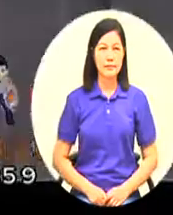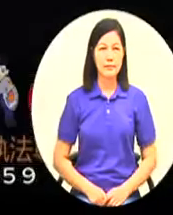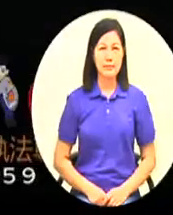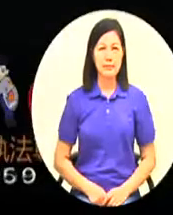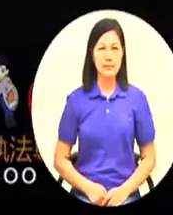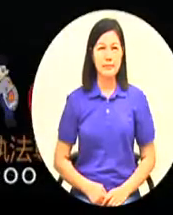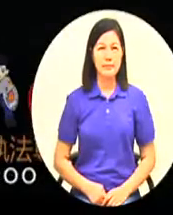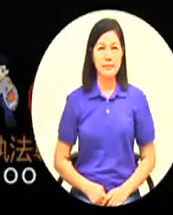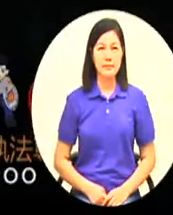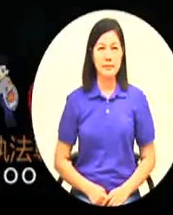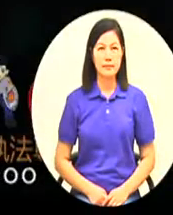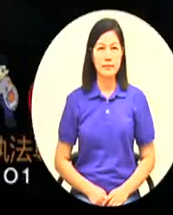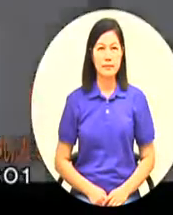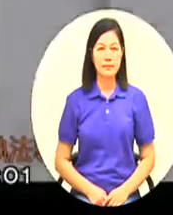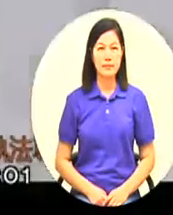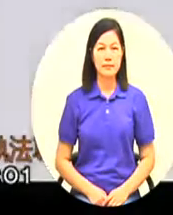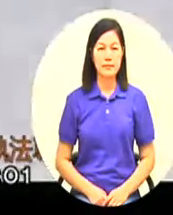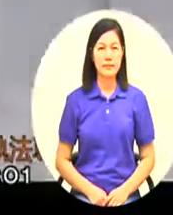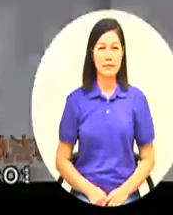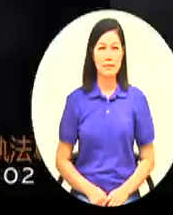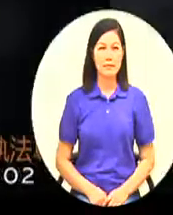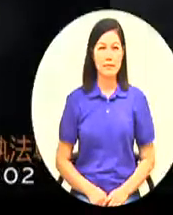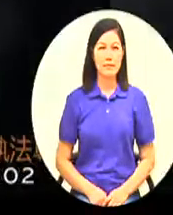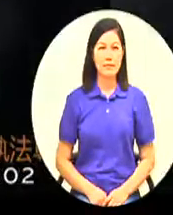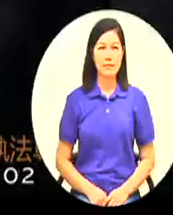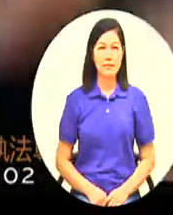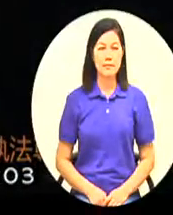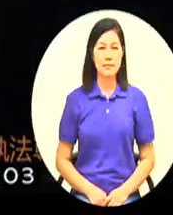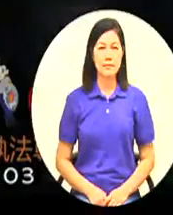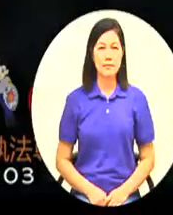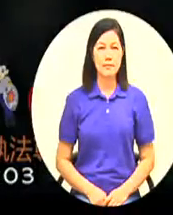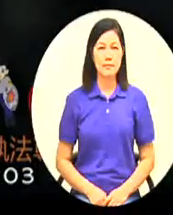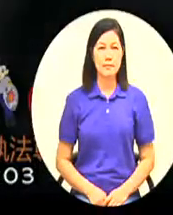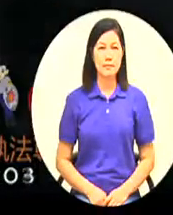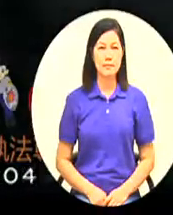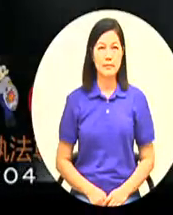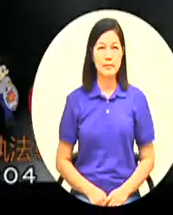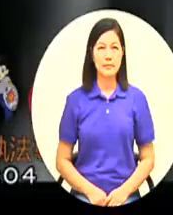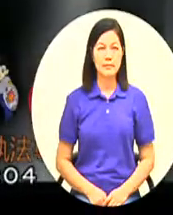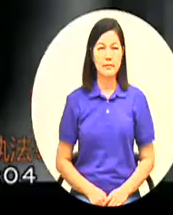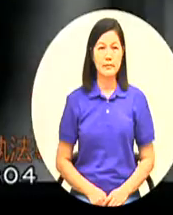我讲我啊，在呗。哎，滚啊！确定的。